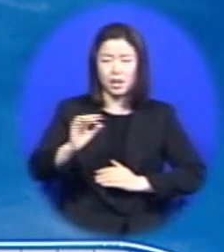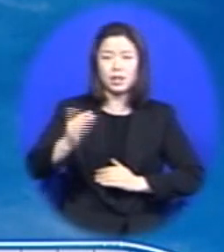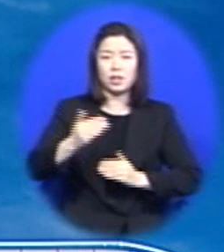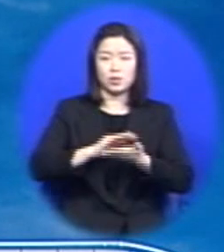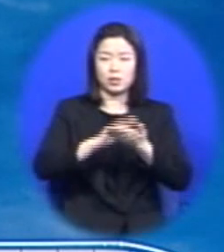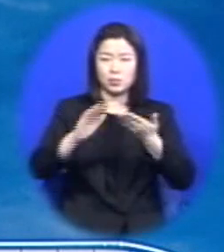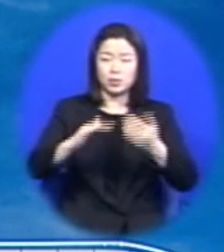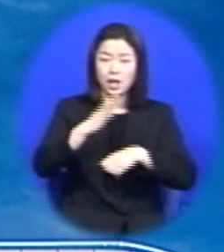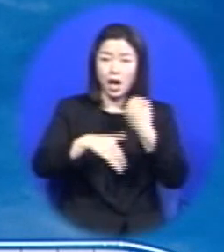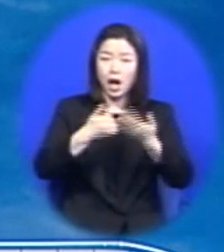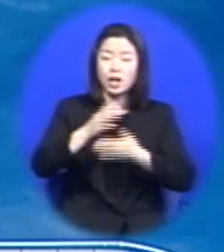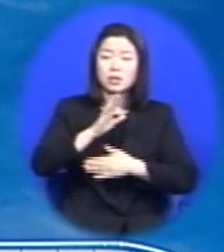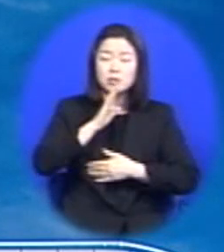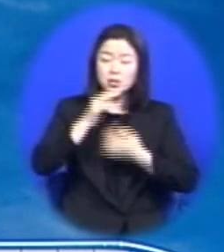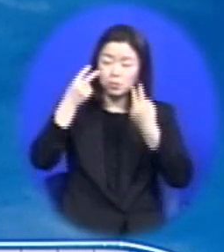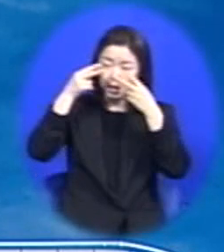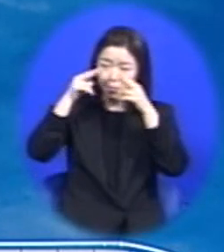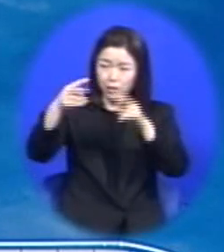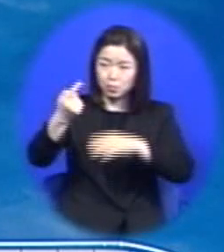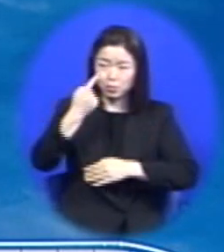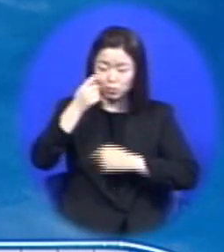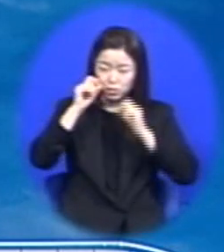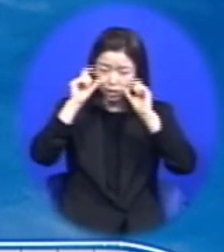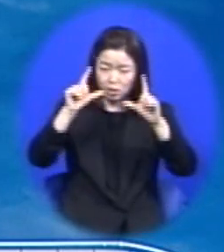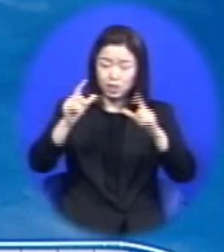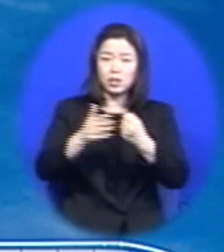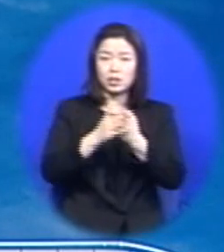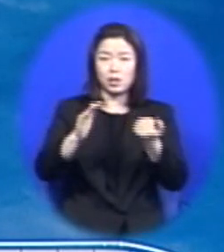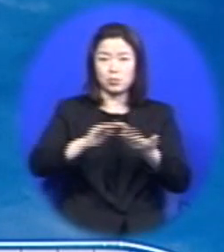하나님을 정말 바라보는 눈이 열리기 때문에 그렇습니다.